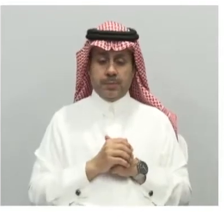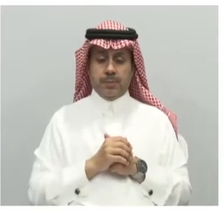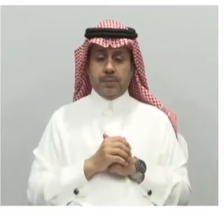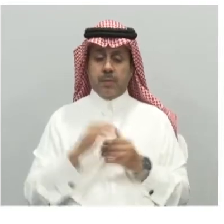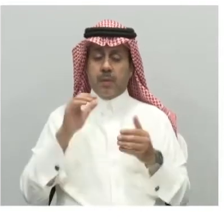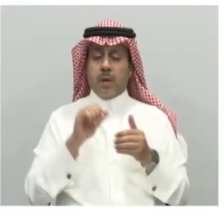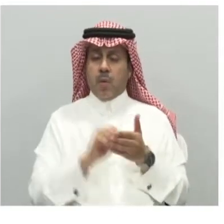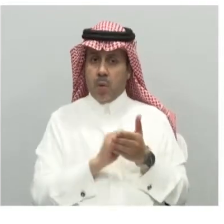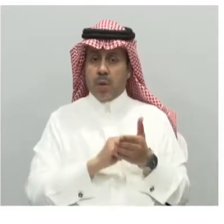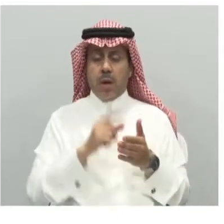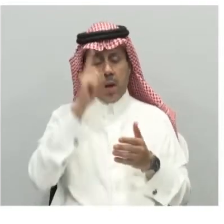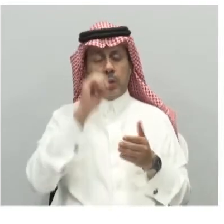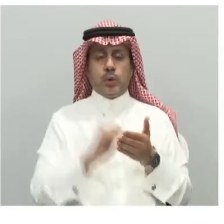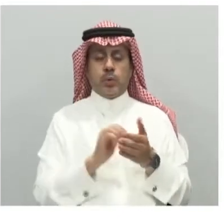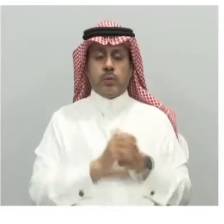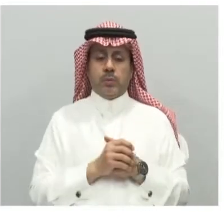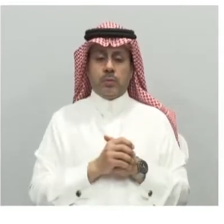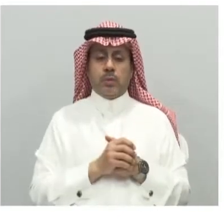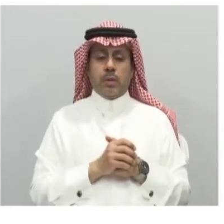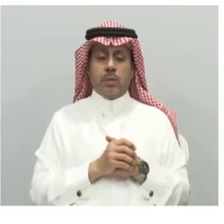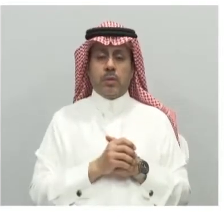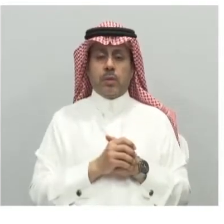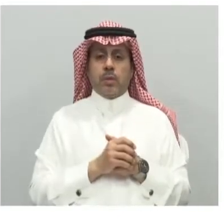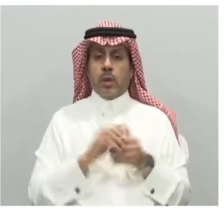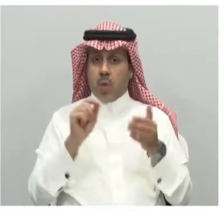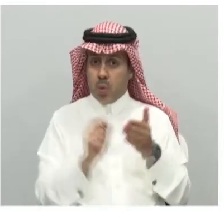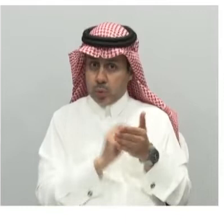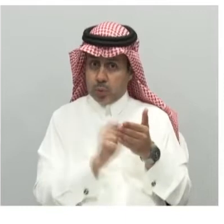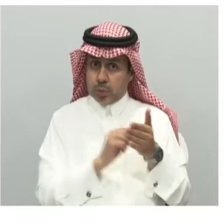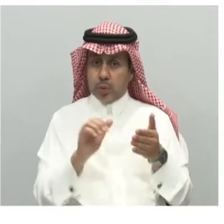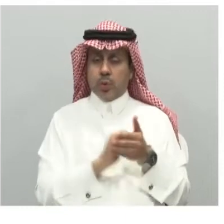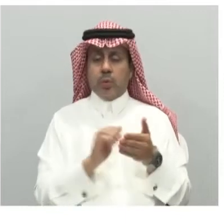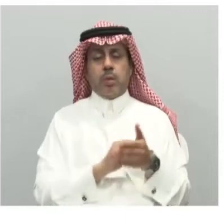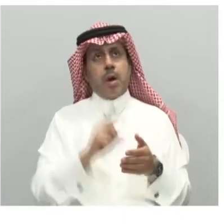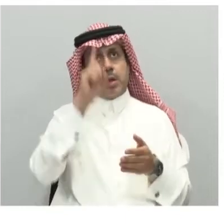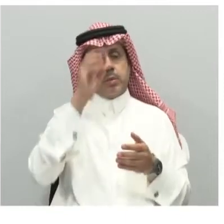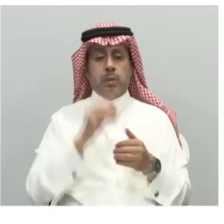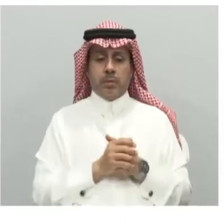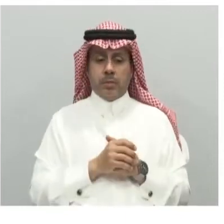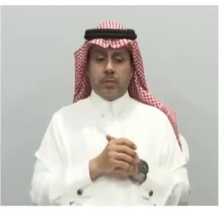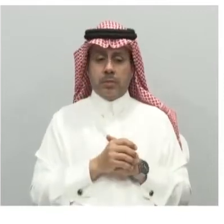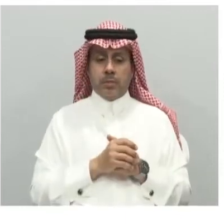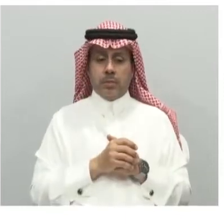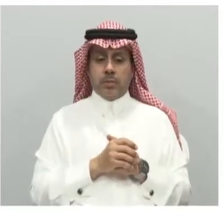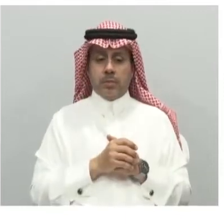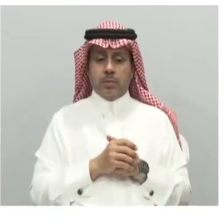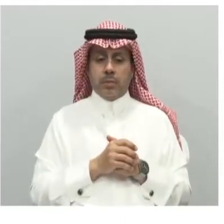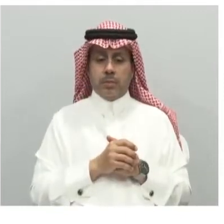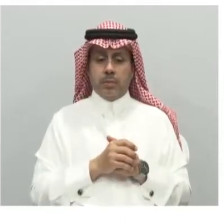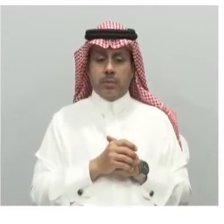ذكرناها قبل سابقا درستموها هذه الذي وضعها هو الشارع الحكيم لكن